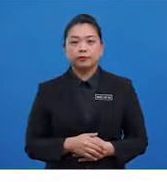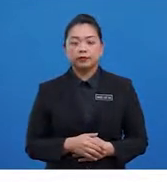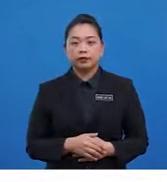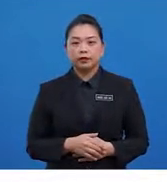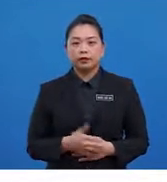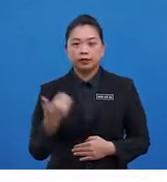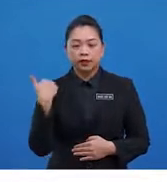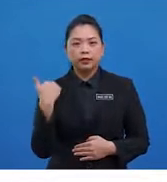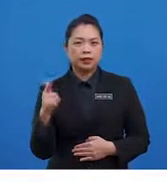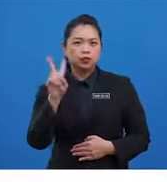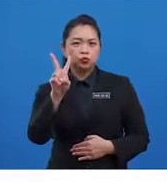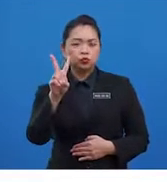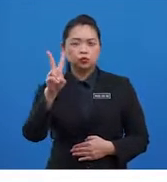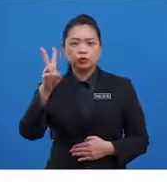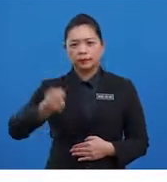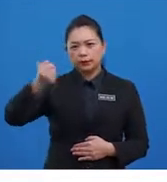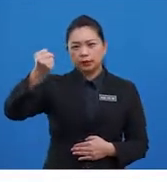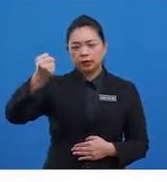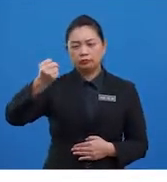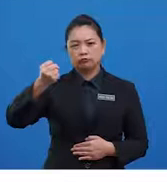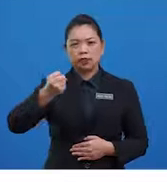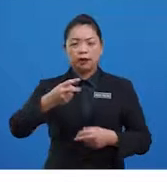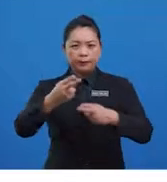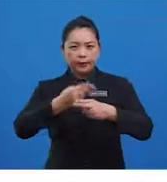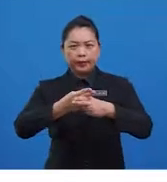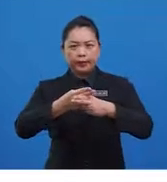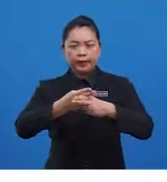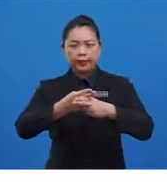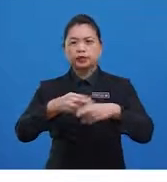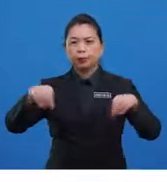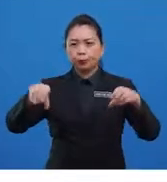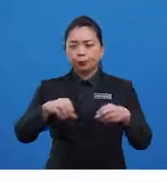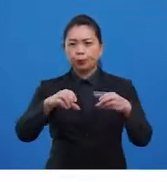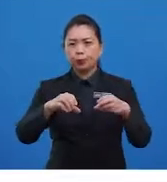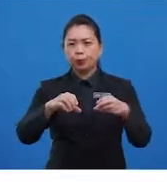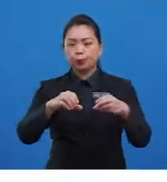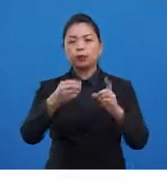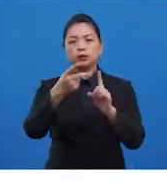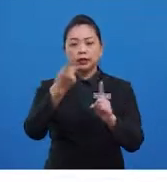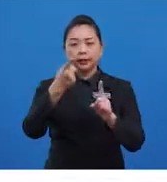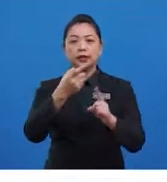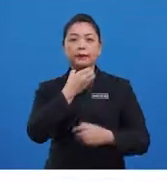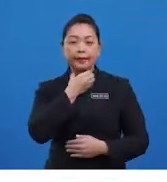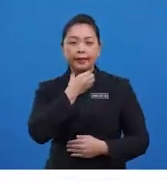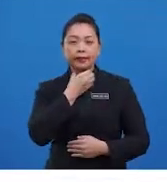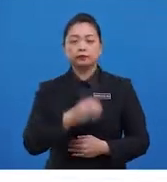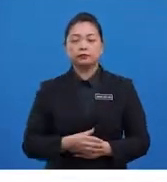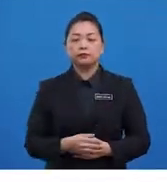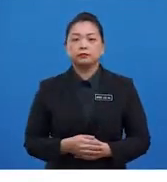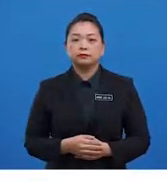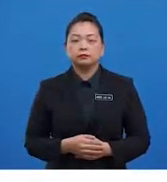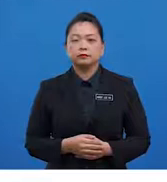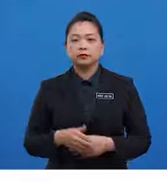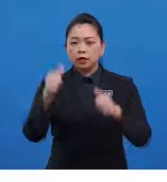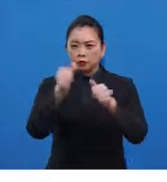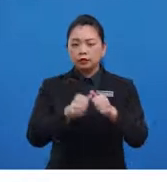Cokma merupakan dua batang tongkat pendek yang diperbuat daripada perak.